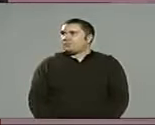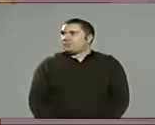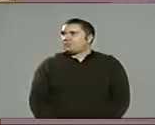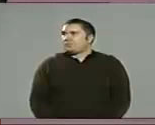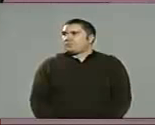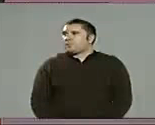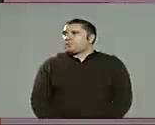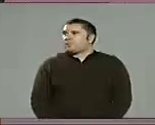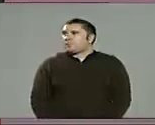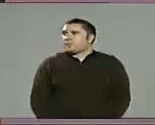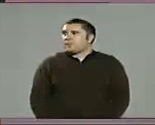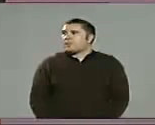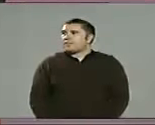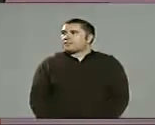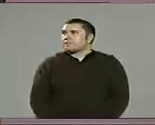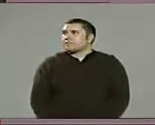Nein.